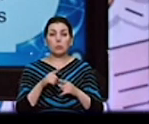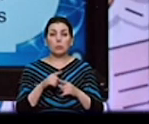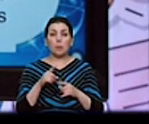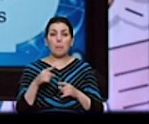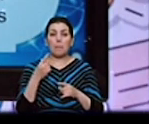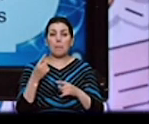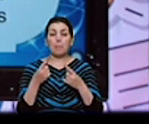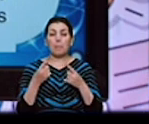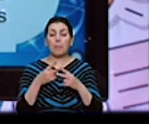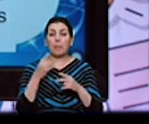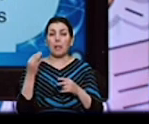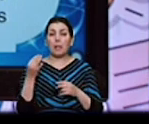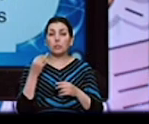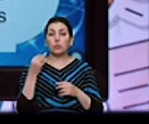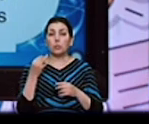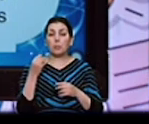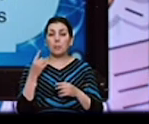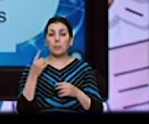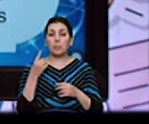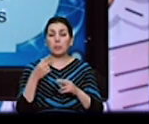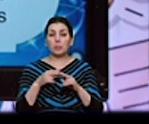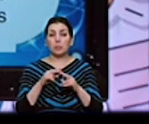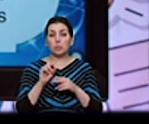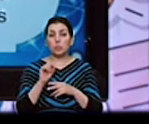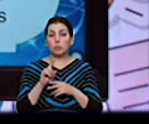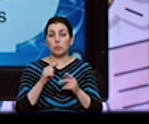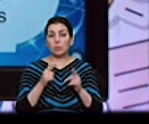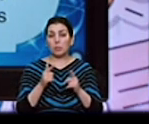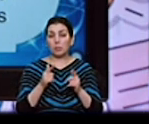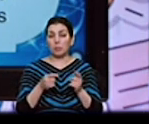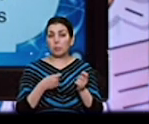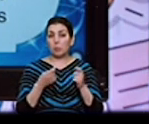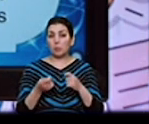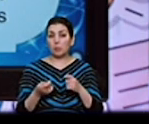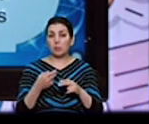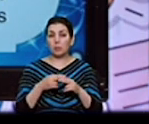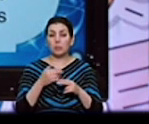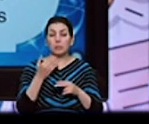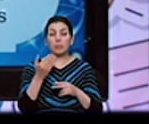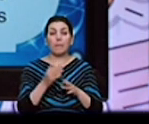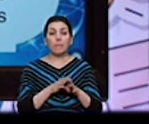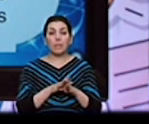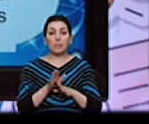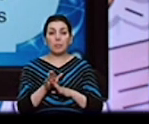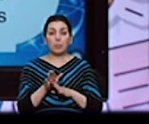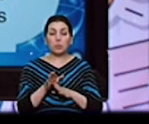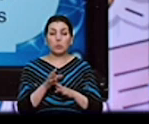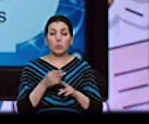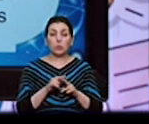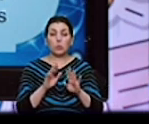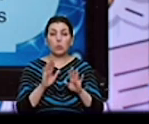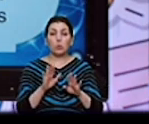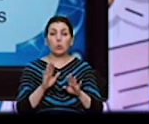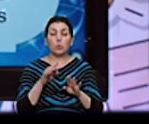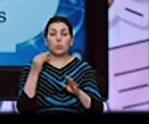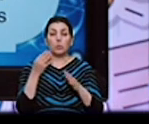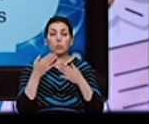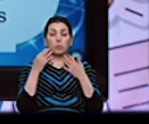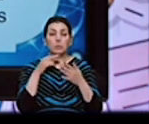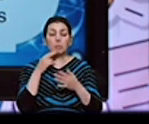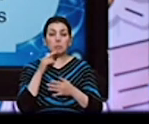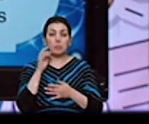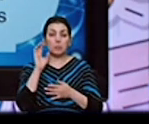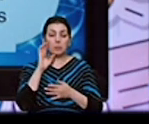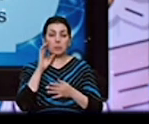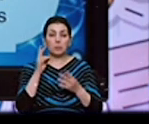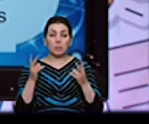men bir-biridan ajoyib qiziqarli topshiriqlar tayyorlaganman. Sizning vazifangiz esa ushbu hikoyani